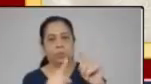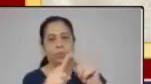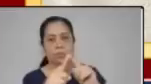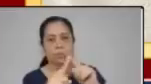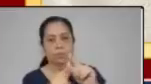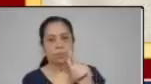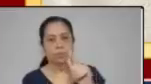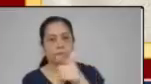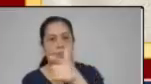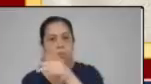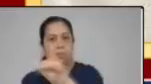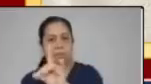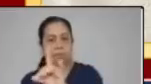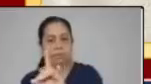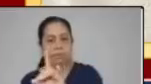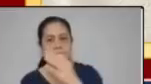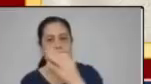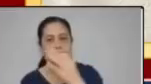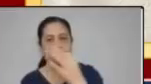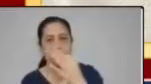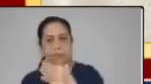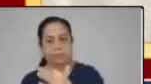ang siyudad ng Iligan.